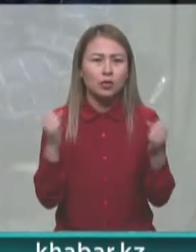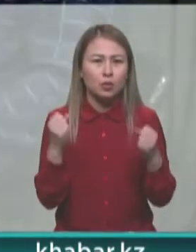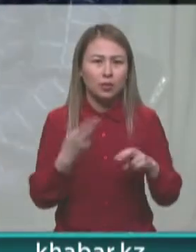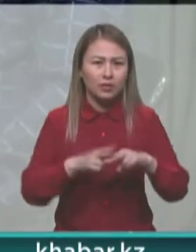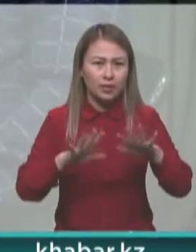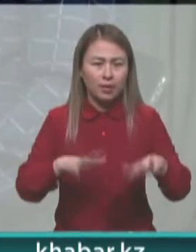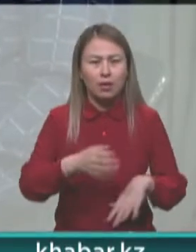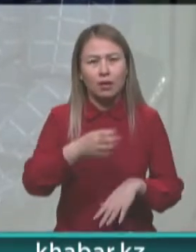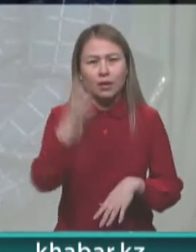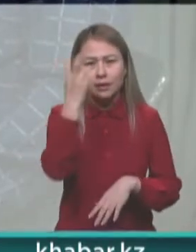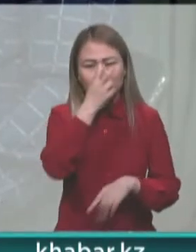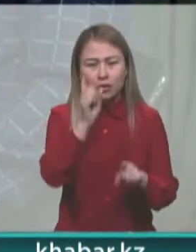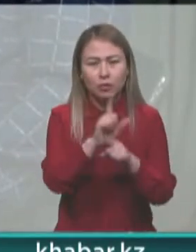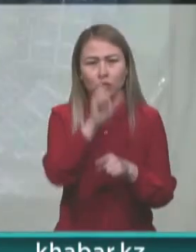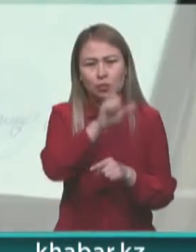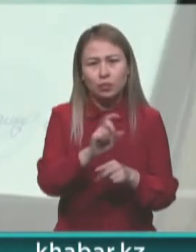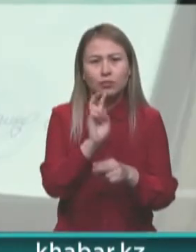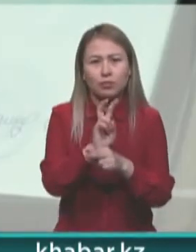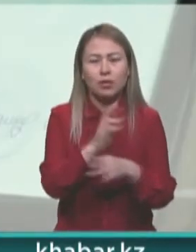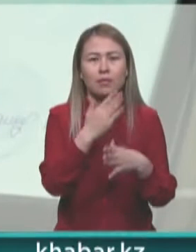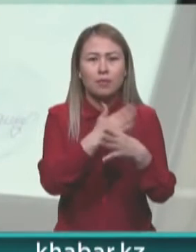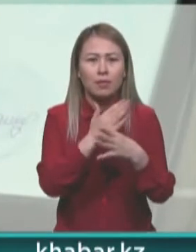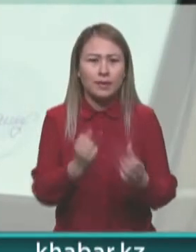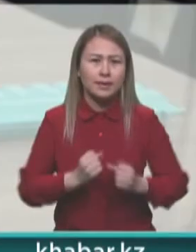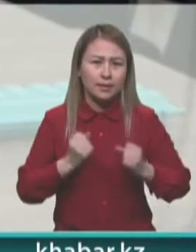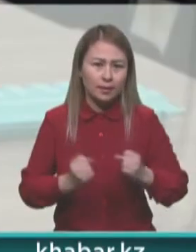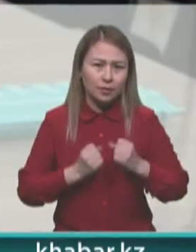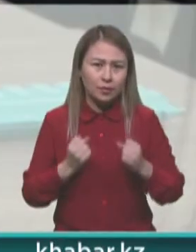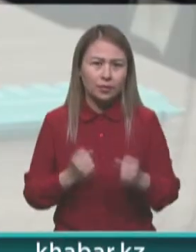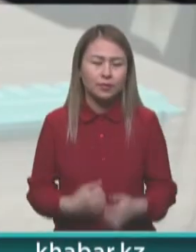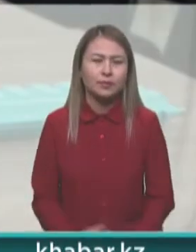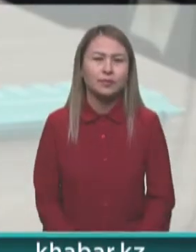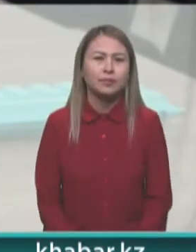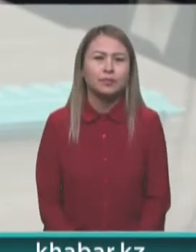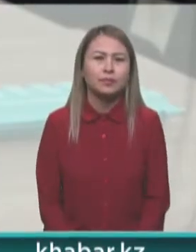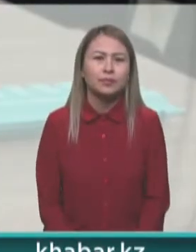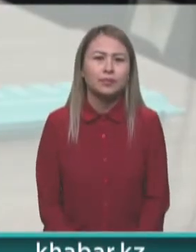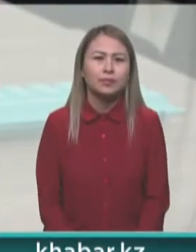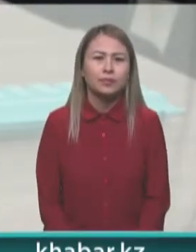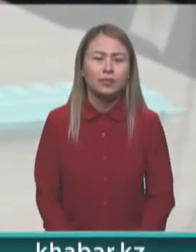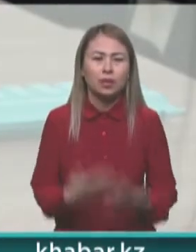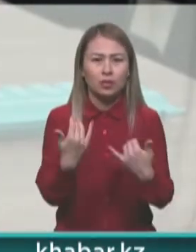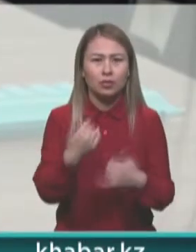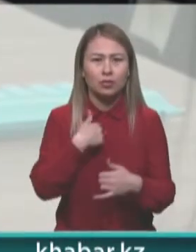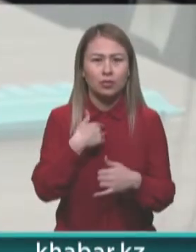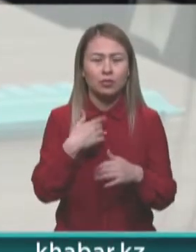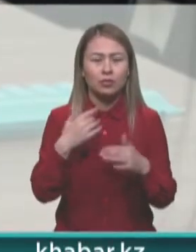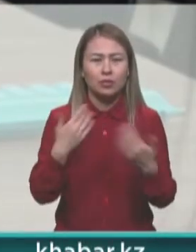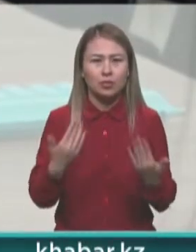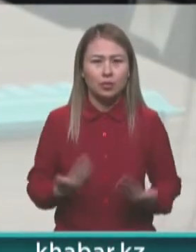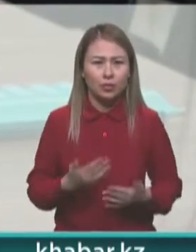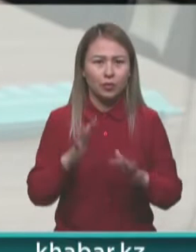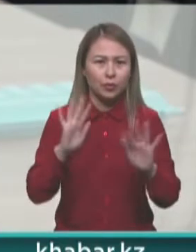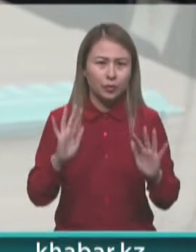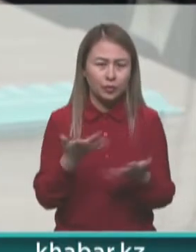келеді. Олар түрлі шараларда ұйымдастырып, көмек қолын созуға дайын. Өмірдің жағдайымен осындай зағип жандардың қасына